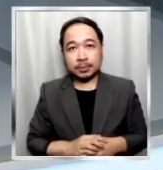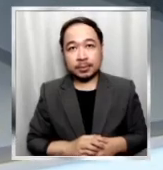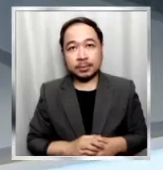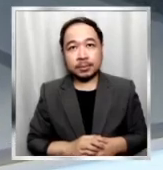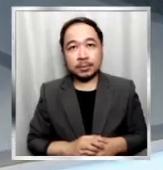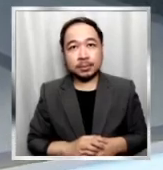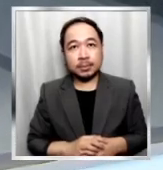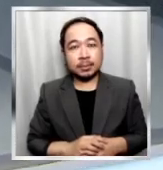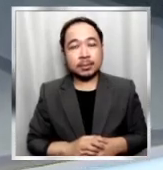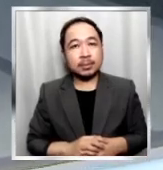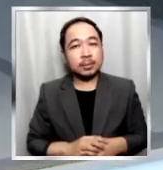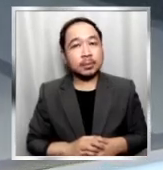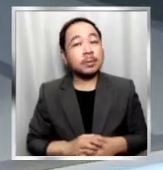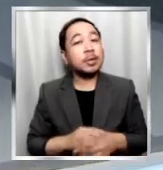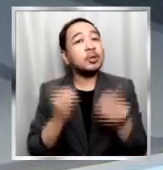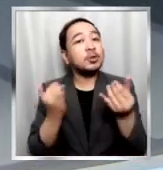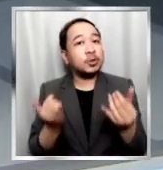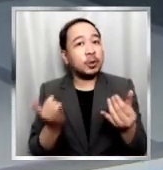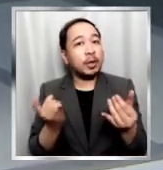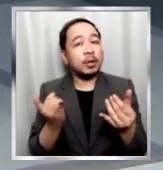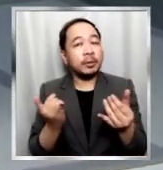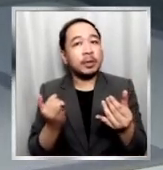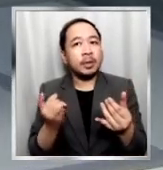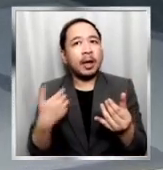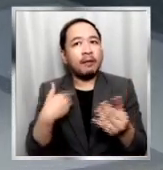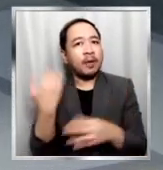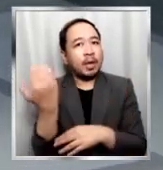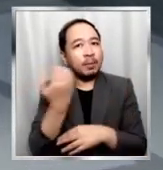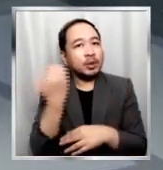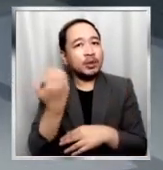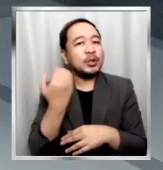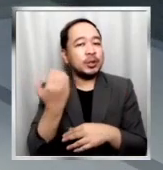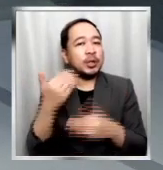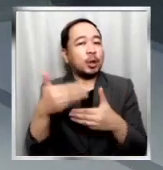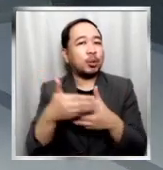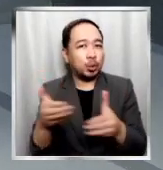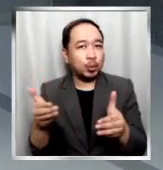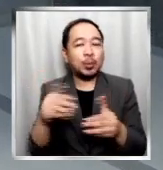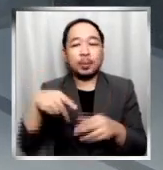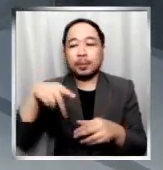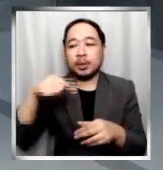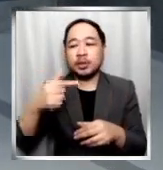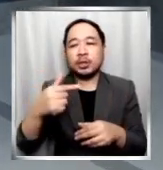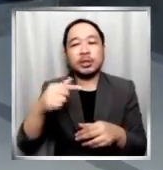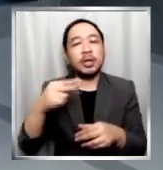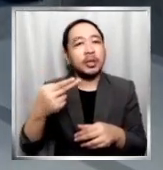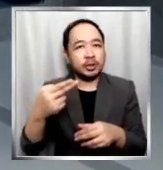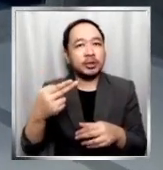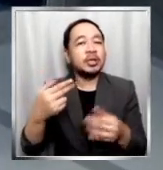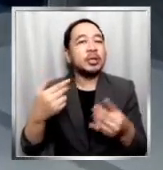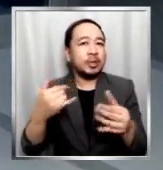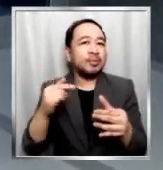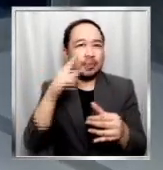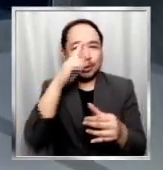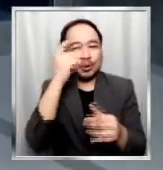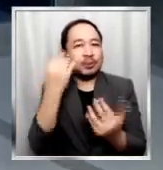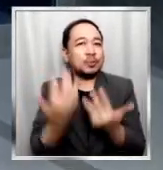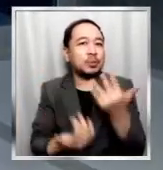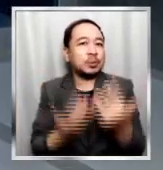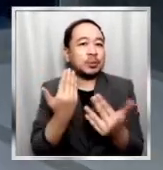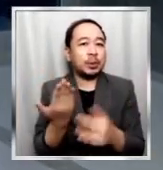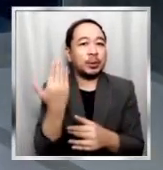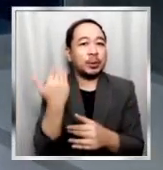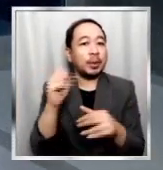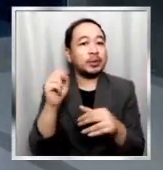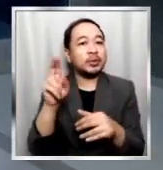Sarado pa rin ngayong araw ang emergency at operating room ng Philippine General Hospital dahil sa sunog nitong Linggo. Sa kabila niyan, handa